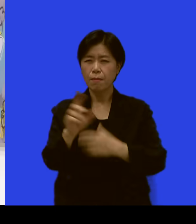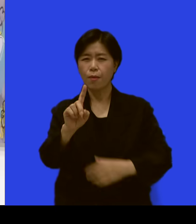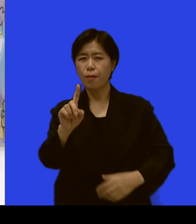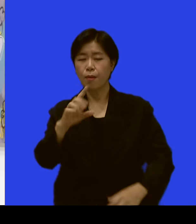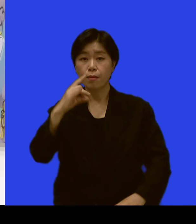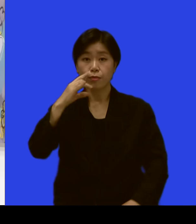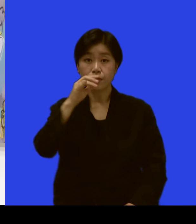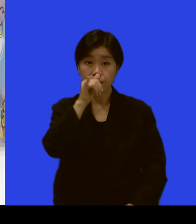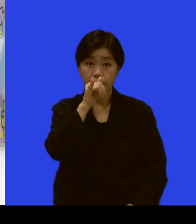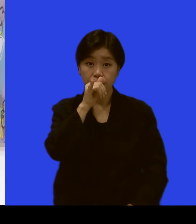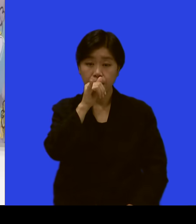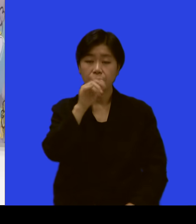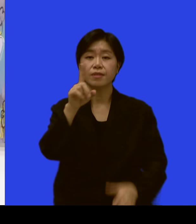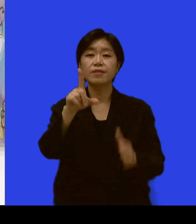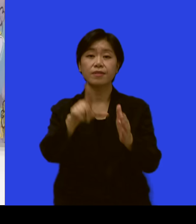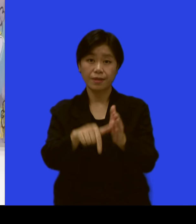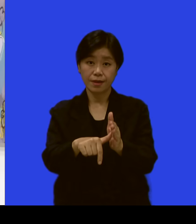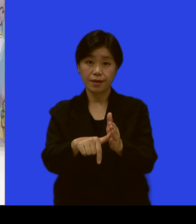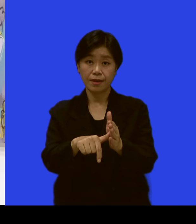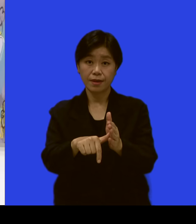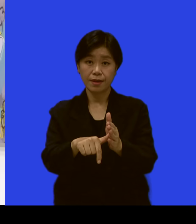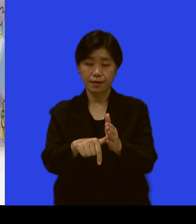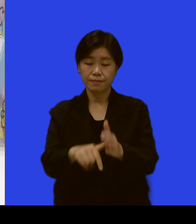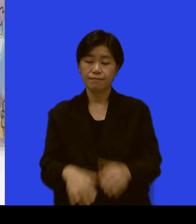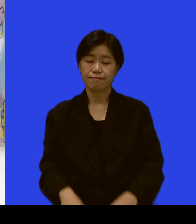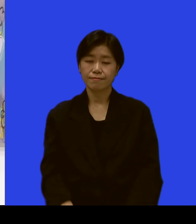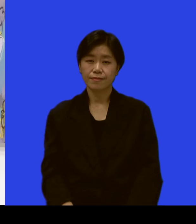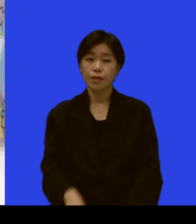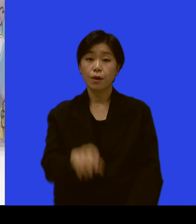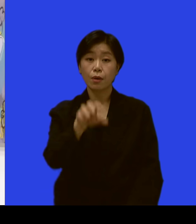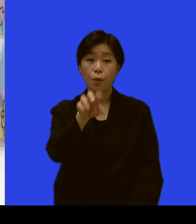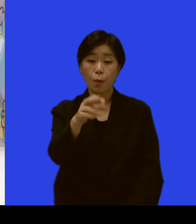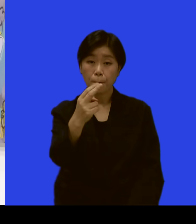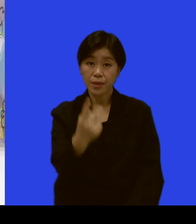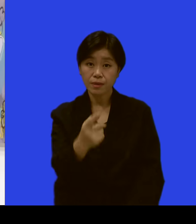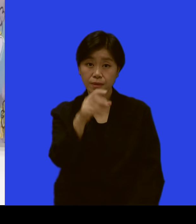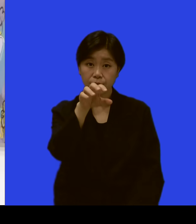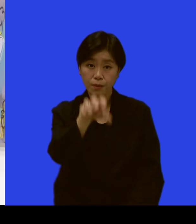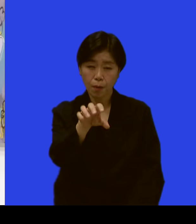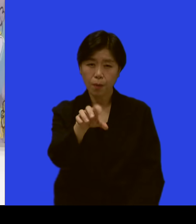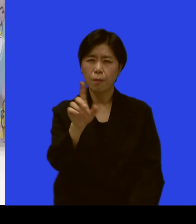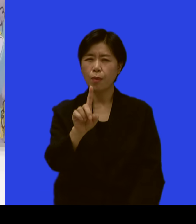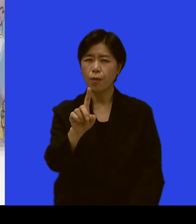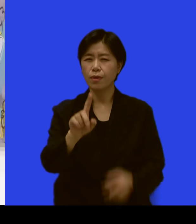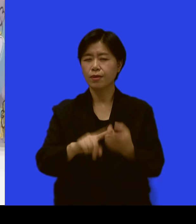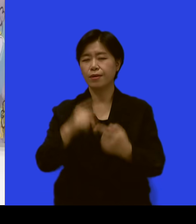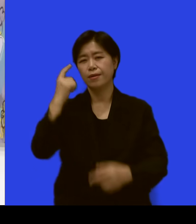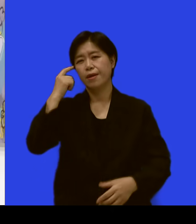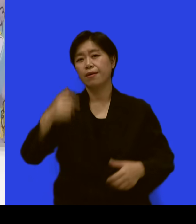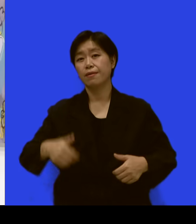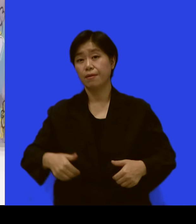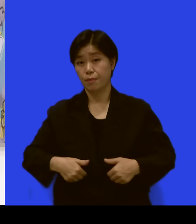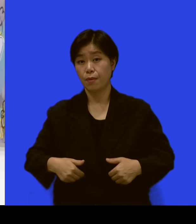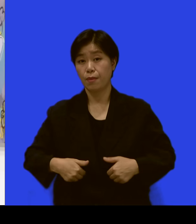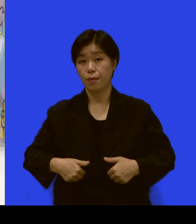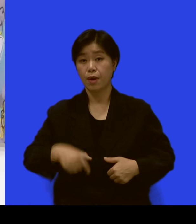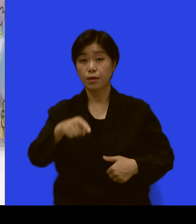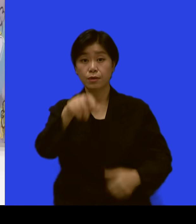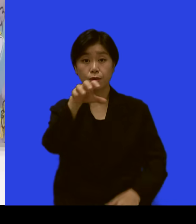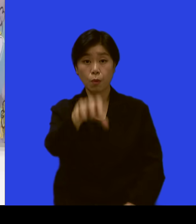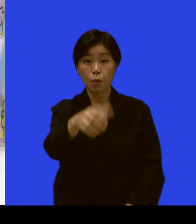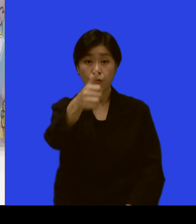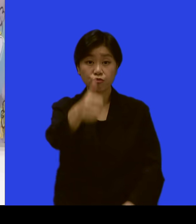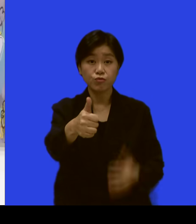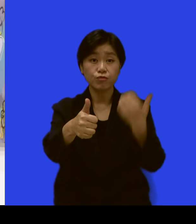그 조각이 우리를 보내신 본향부터, 하나님이 창조하셨을 때부터 그 마음 안에 주인된